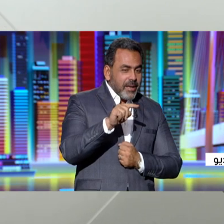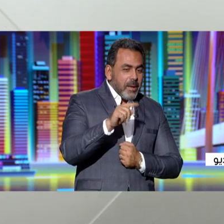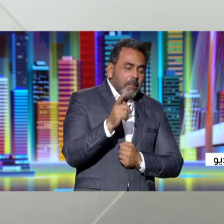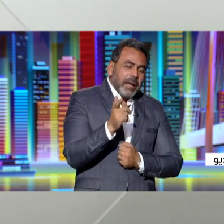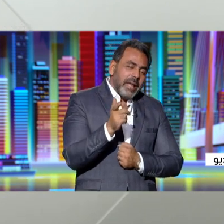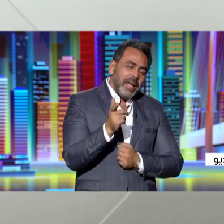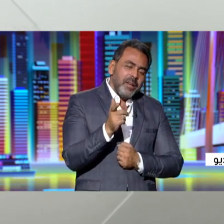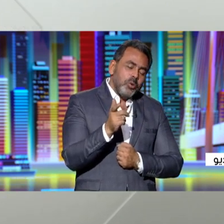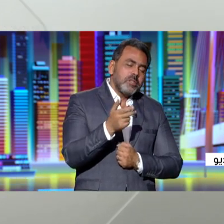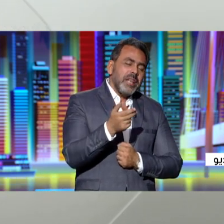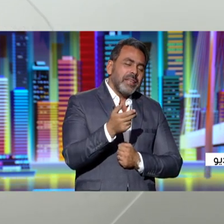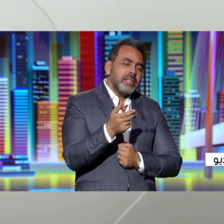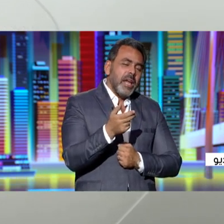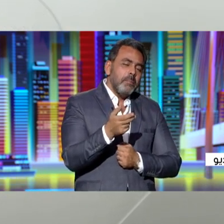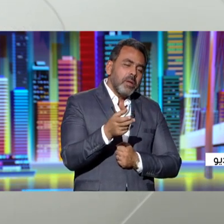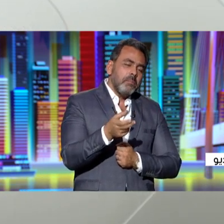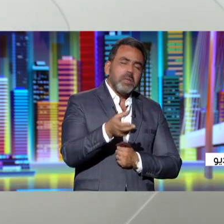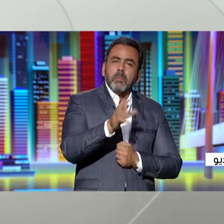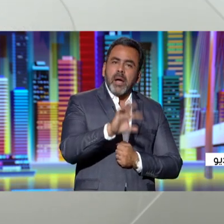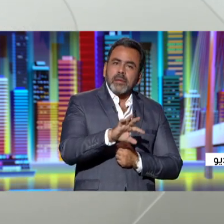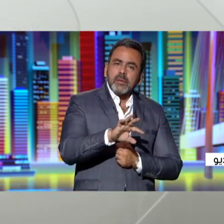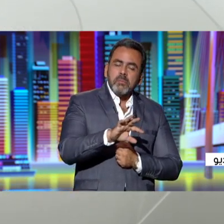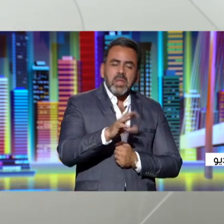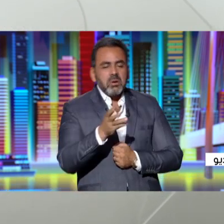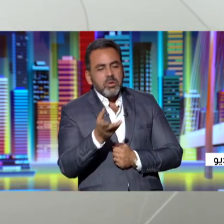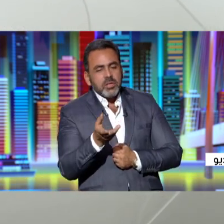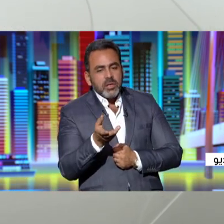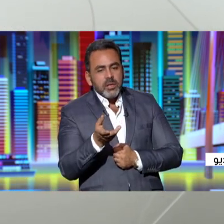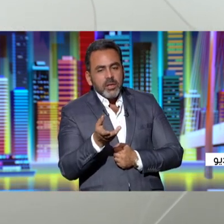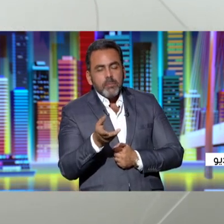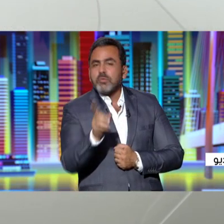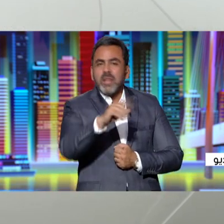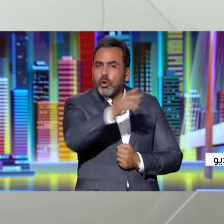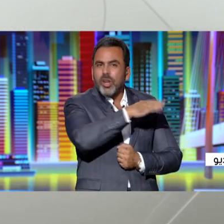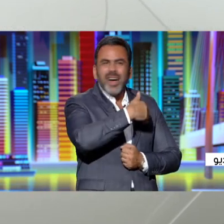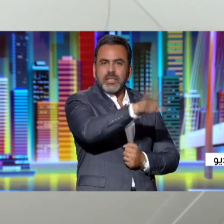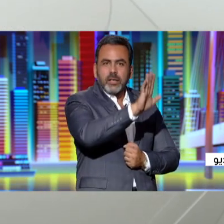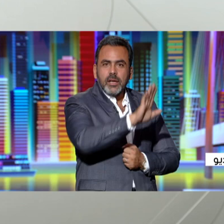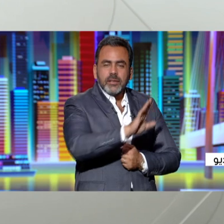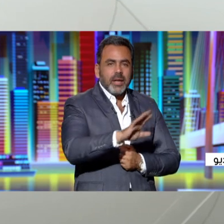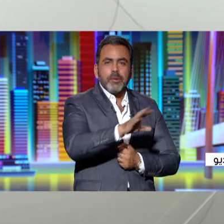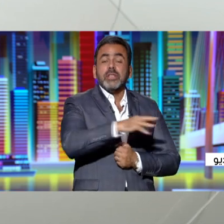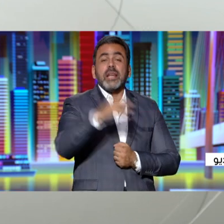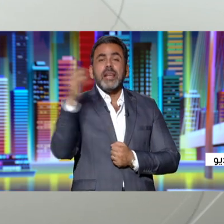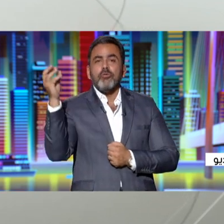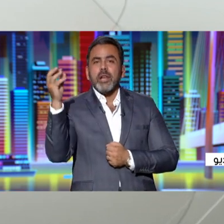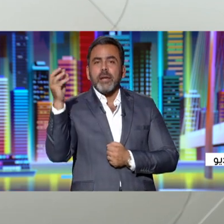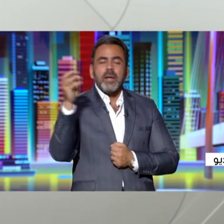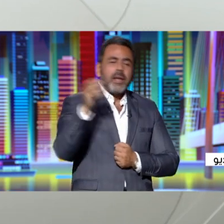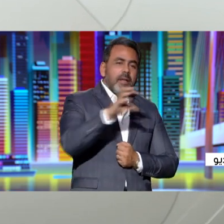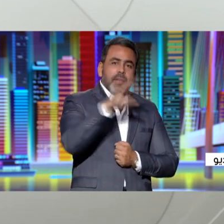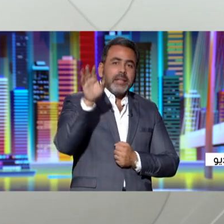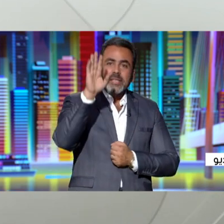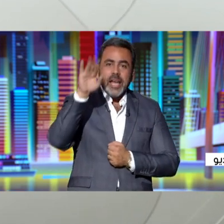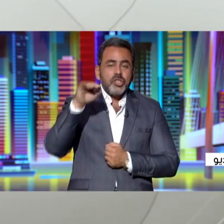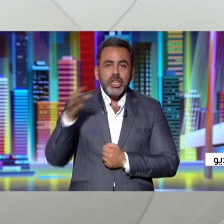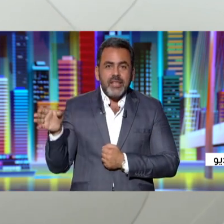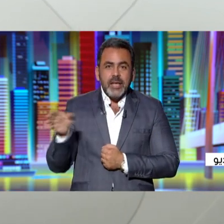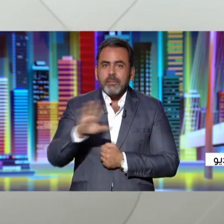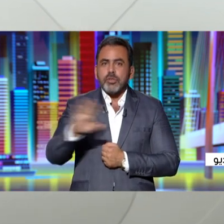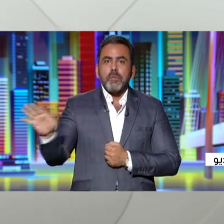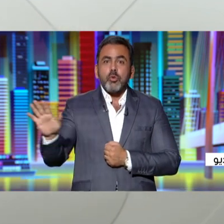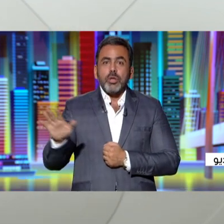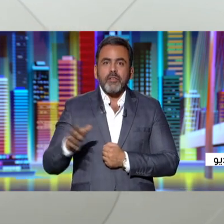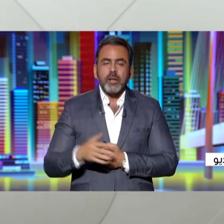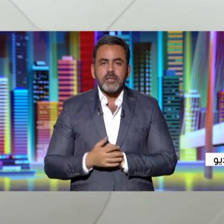لك معناها انه اسرائيل تنسحب من البعض من الجزء مش من الكل اصلا طالما شلت الالف واللام ذا تي اتش